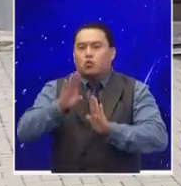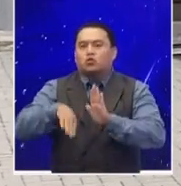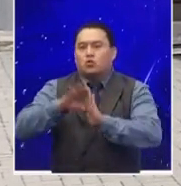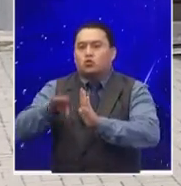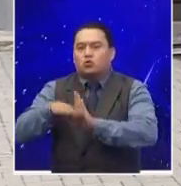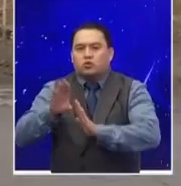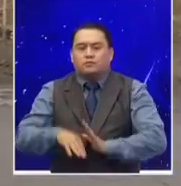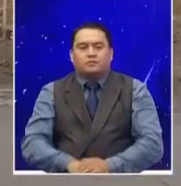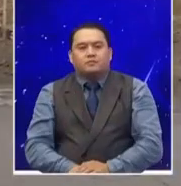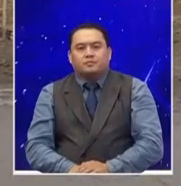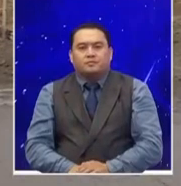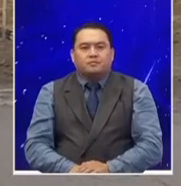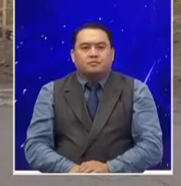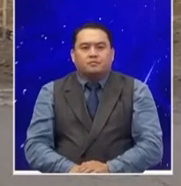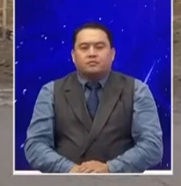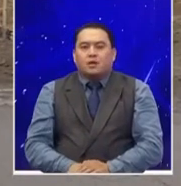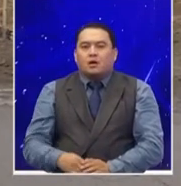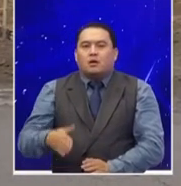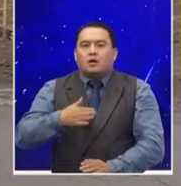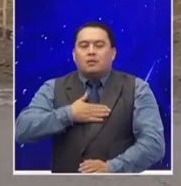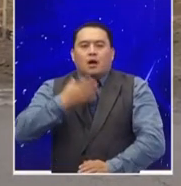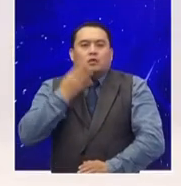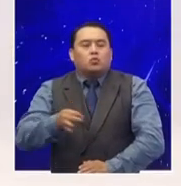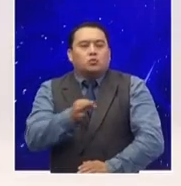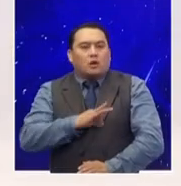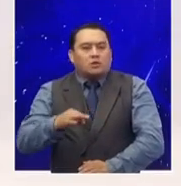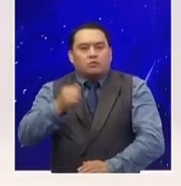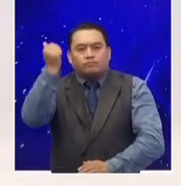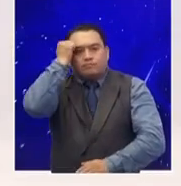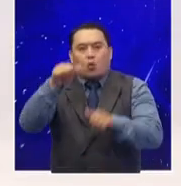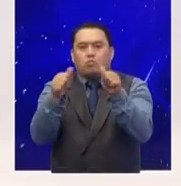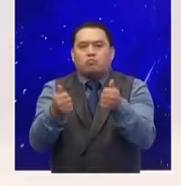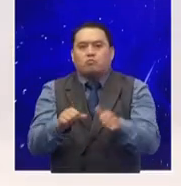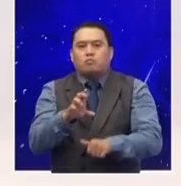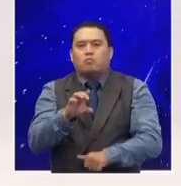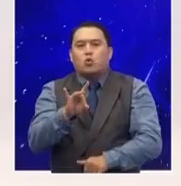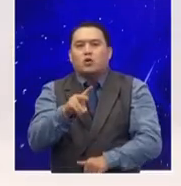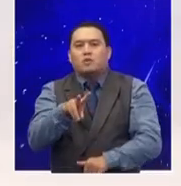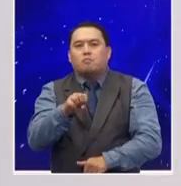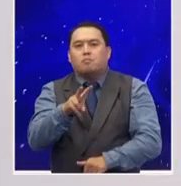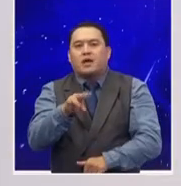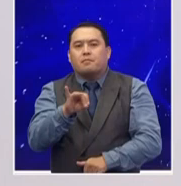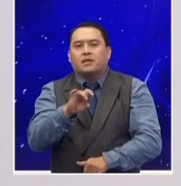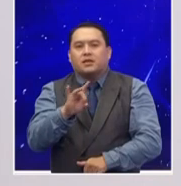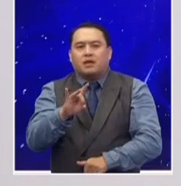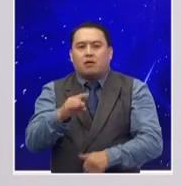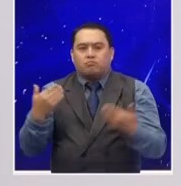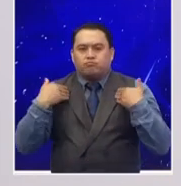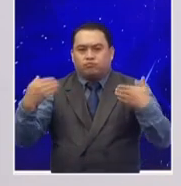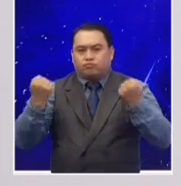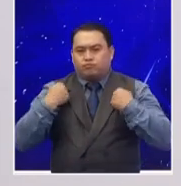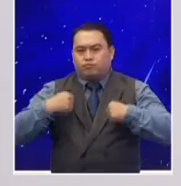лучше делаем. Еще одной визитной карточкой Аксусского района будет памятник Бурибай Батыру. Уроженец Аксусского района совершил немало